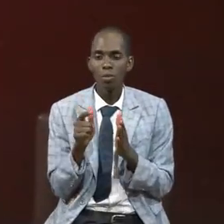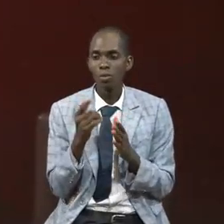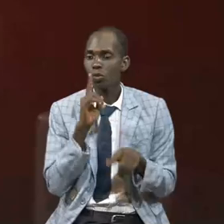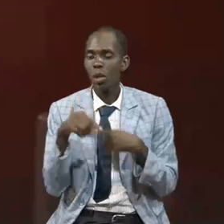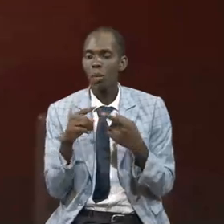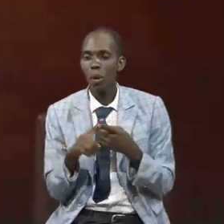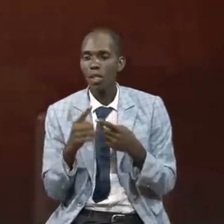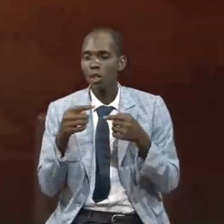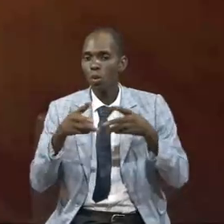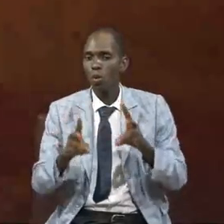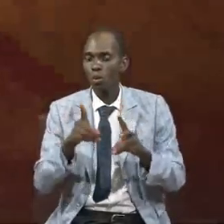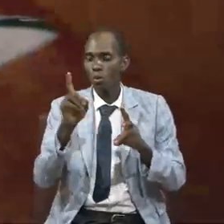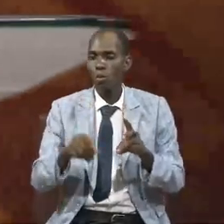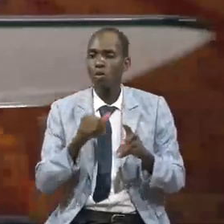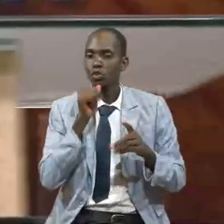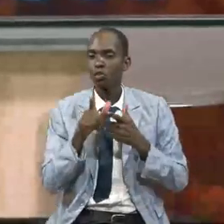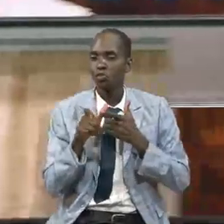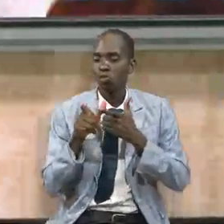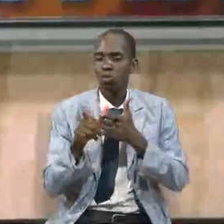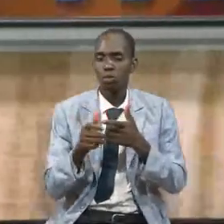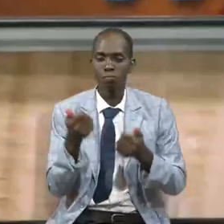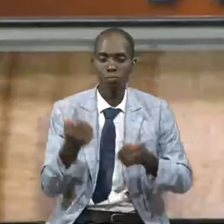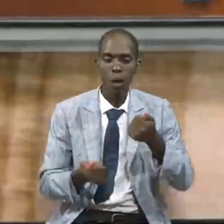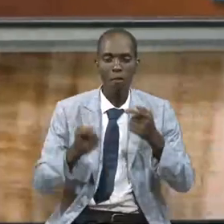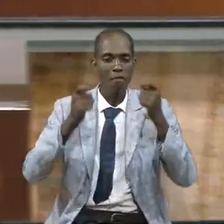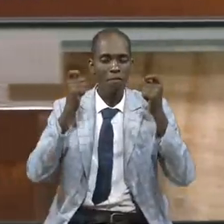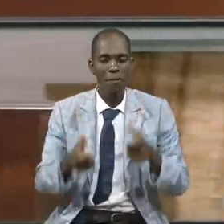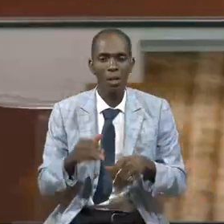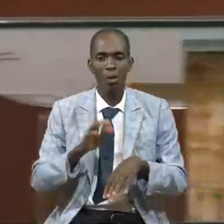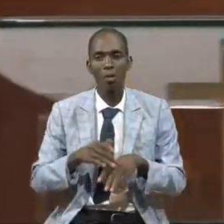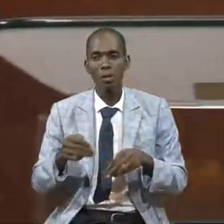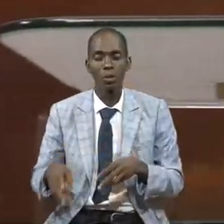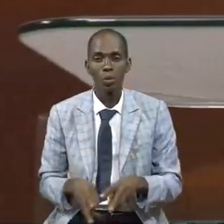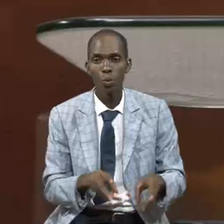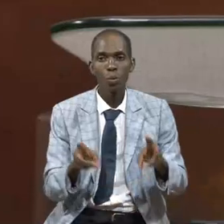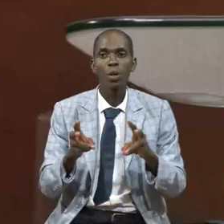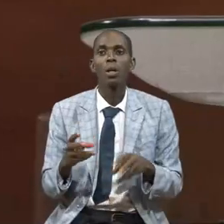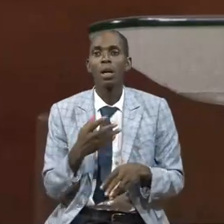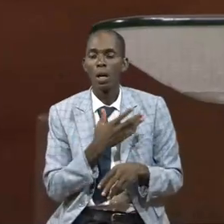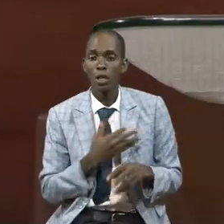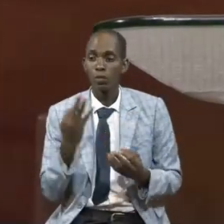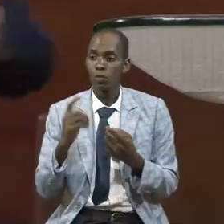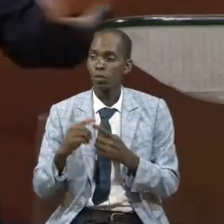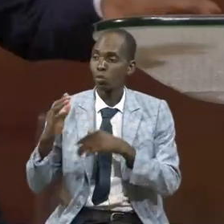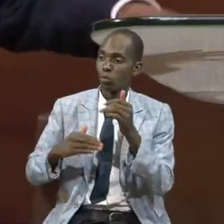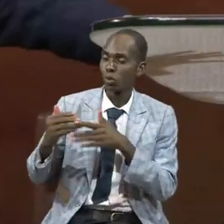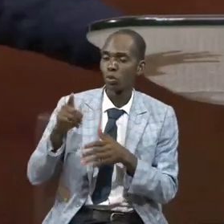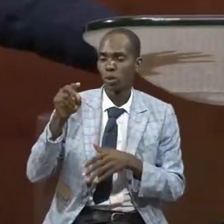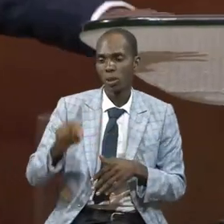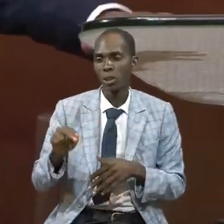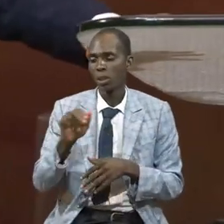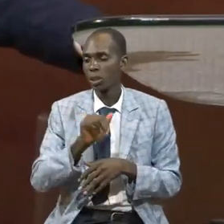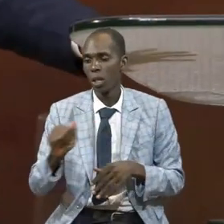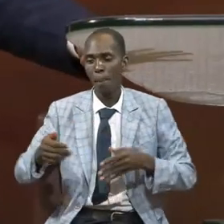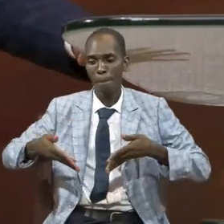Voici la vitesse limite en conduisant. Si vous allez bâtir quelque chose, il faut un permis de construction, la